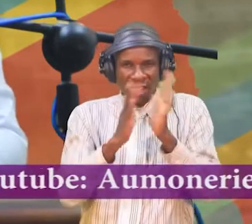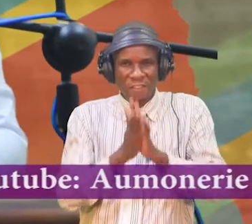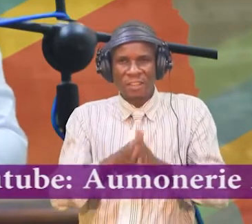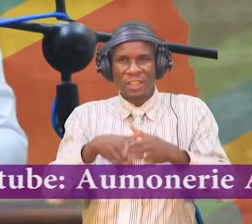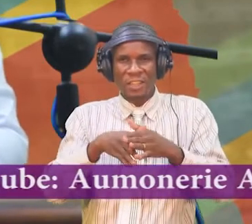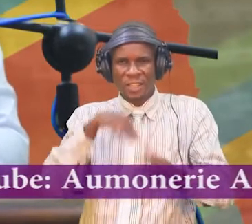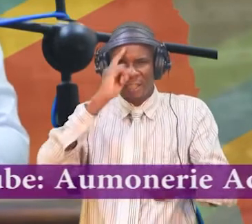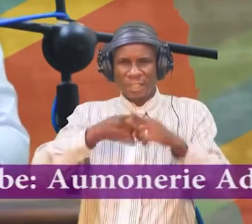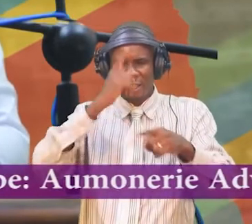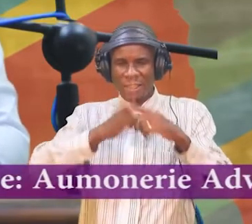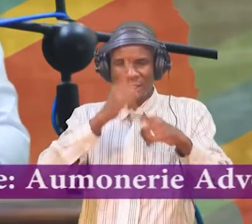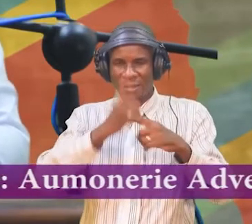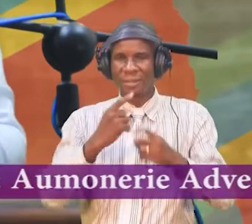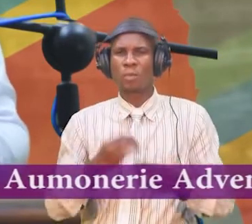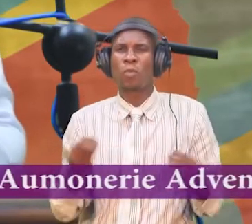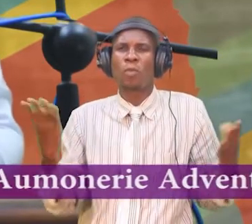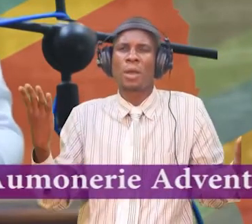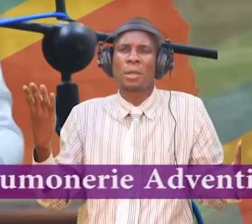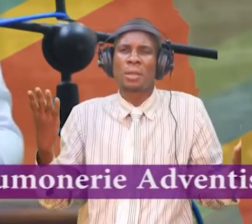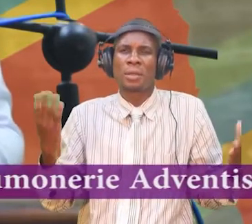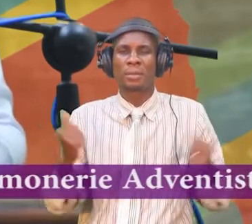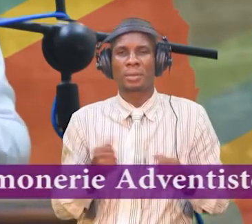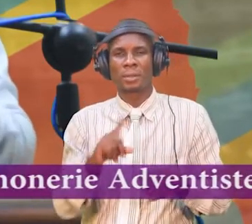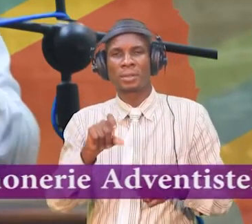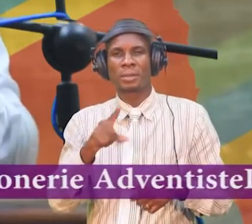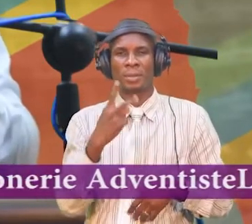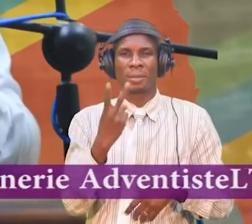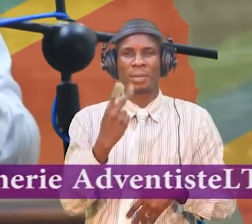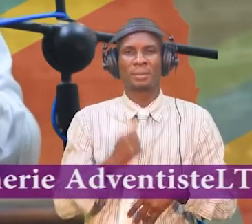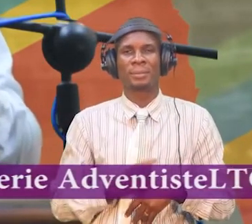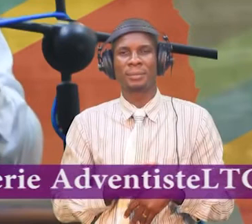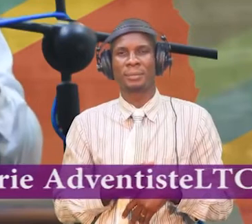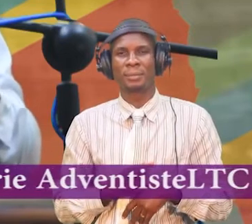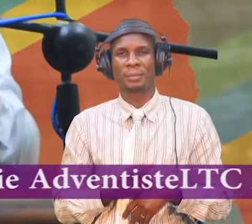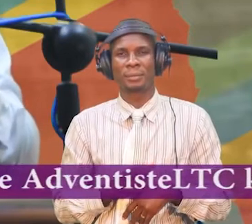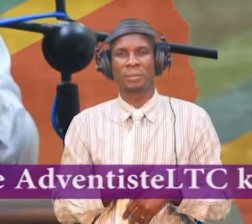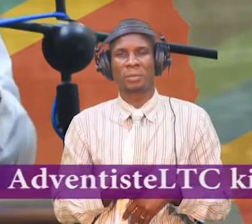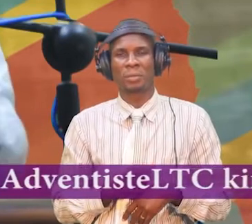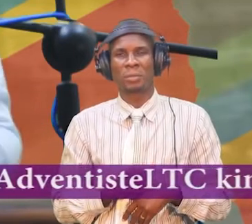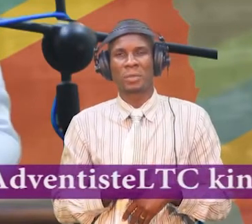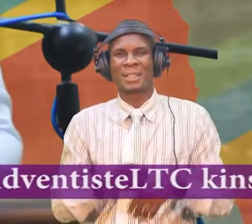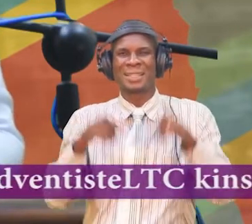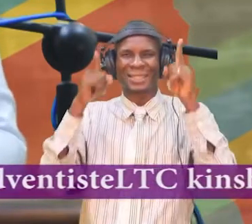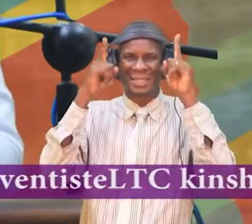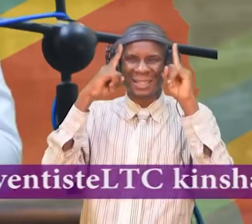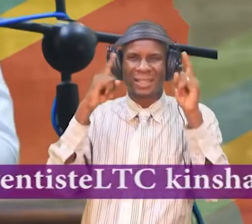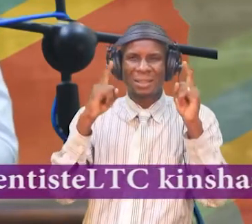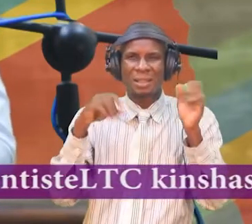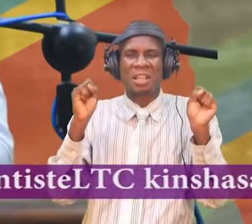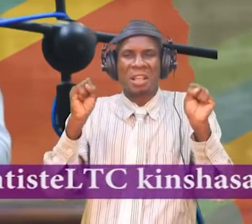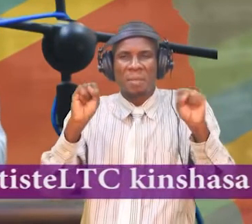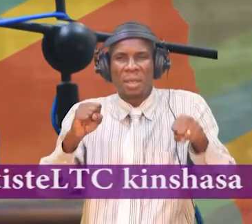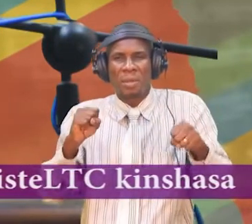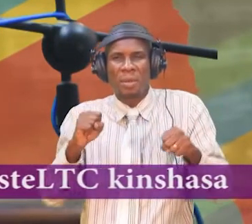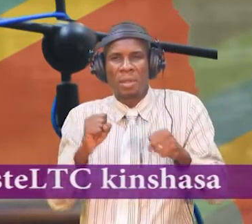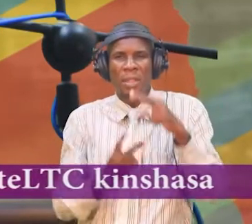kiete mukolo moko ye akotomboka. La deuxième question. Ya mibale. Est-ce que Satan peut faire des prodiges? Boni Satan